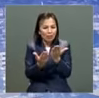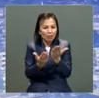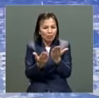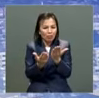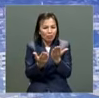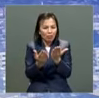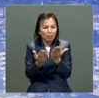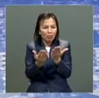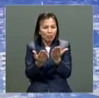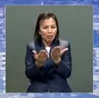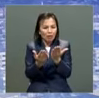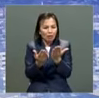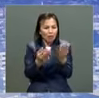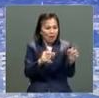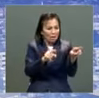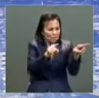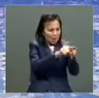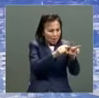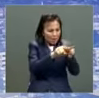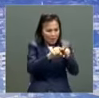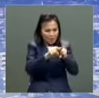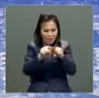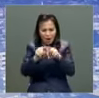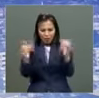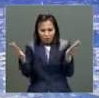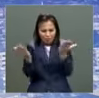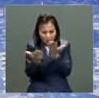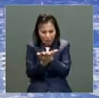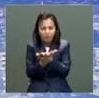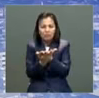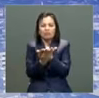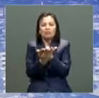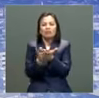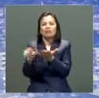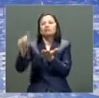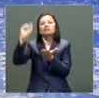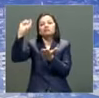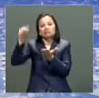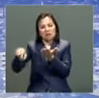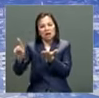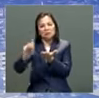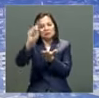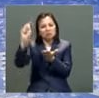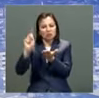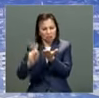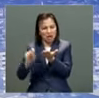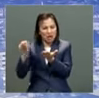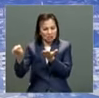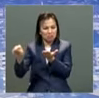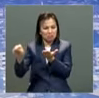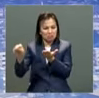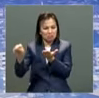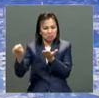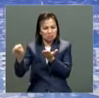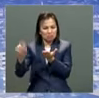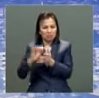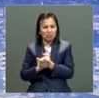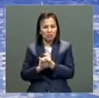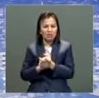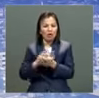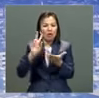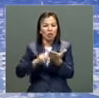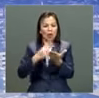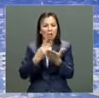กับเก่าของหลายถ้ามันมีฐานข้อมูลอยู่นี้เหมือนกันมันก็บอกว่าสงสัยว่าใช่เนี่ยเป็น